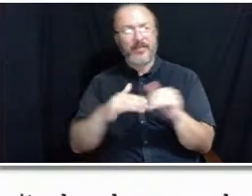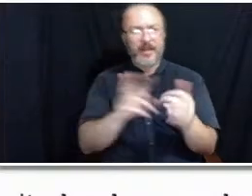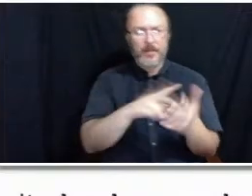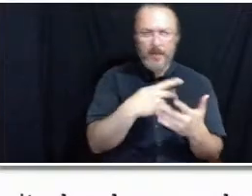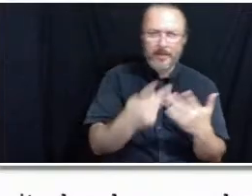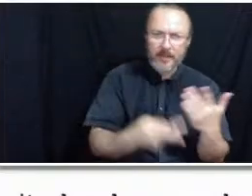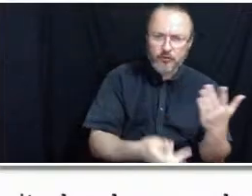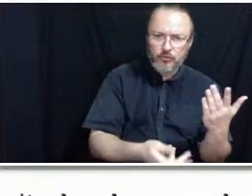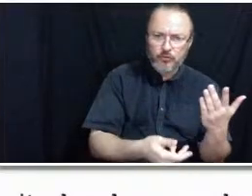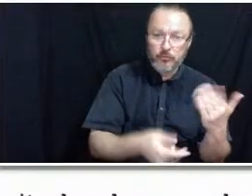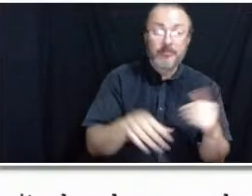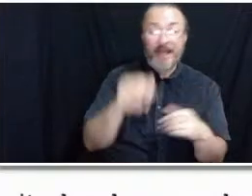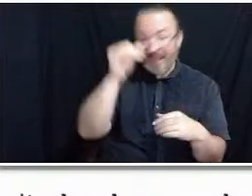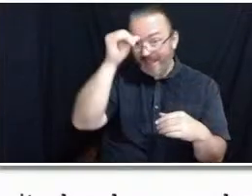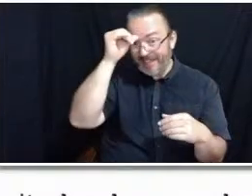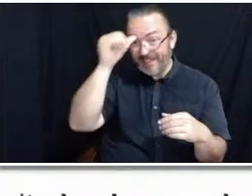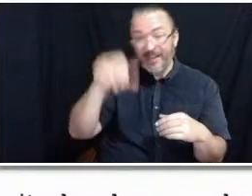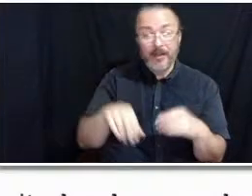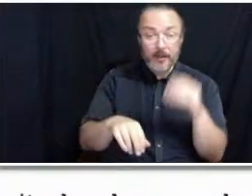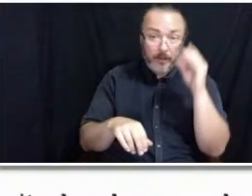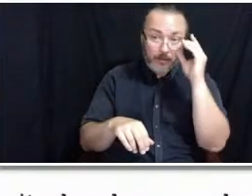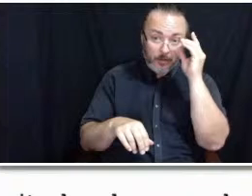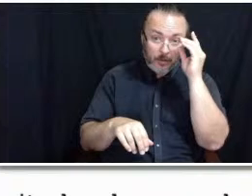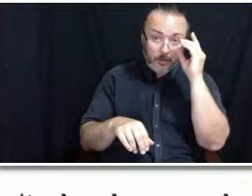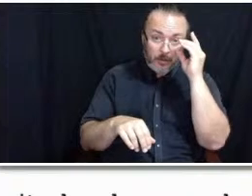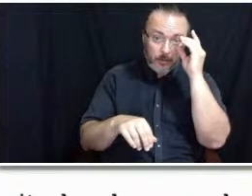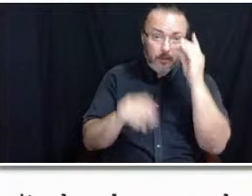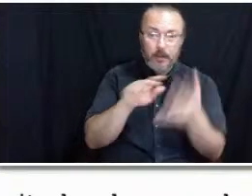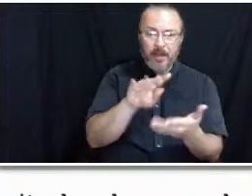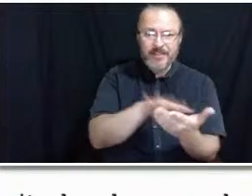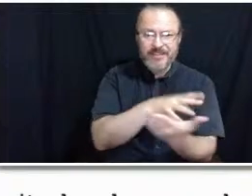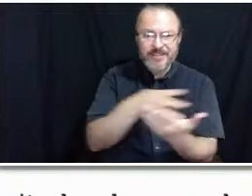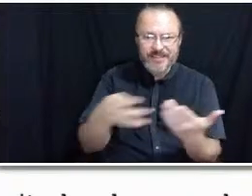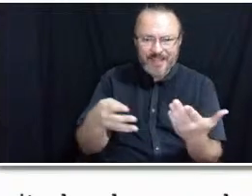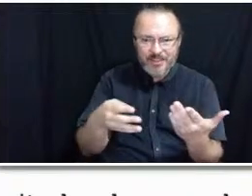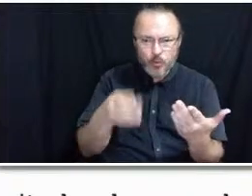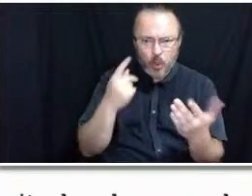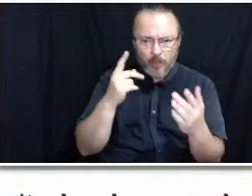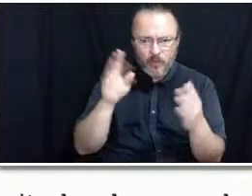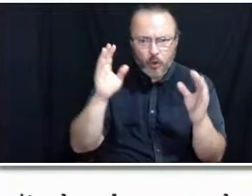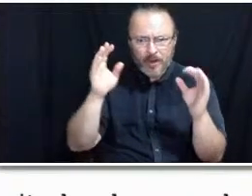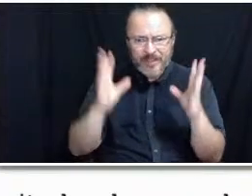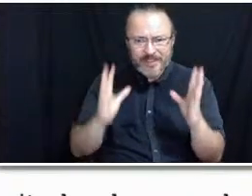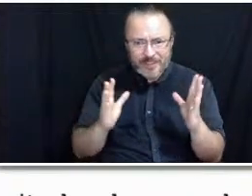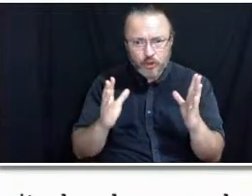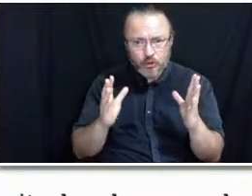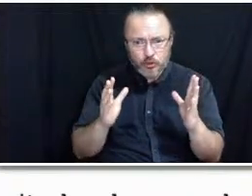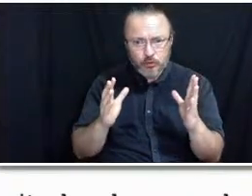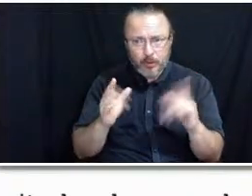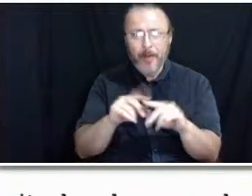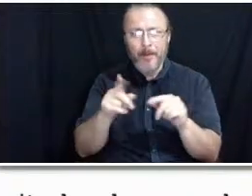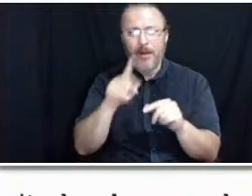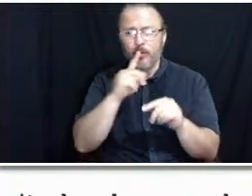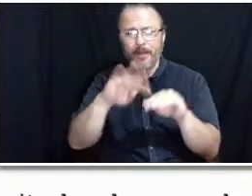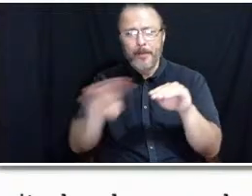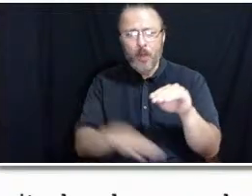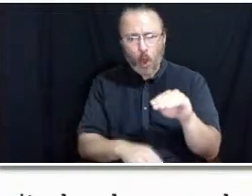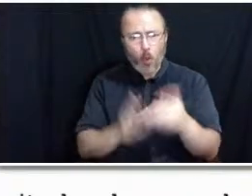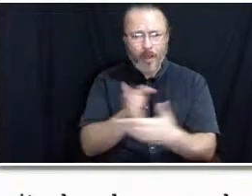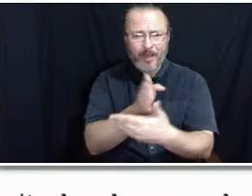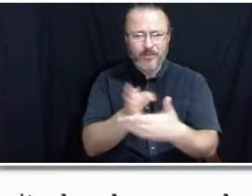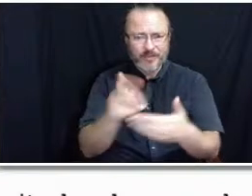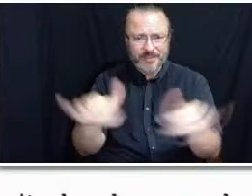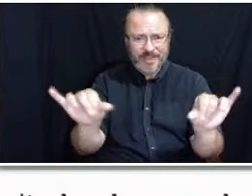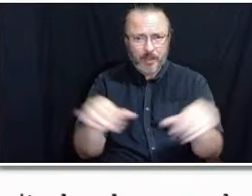rapport à la diversité de la population. En Inde, les membres des castes, qui sont des enseignants, ont augmenté en nombre, mais restent en deçà de la